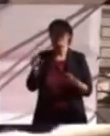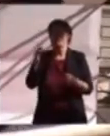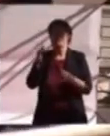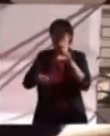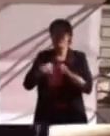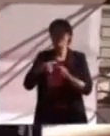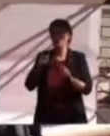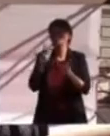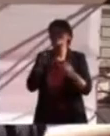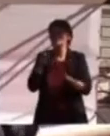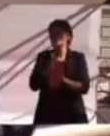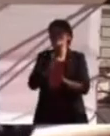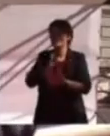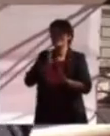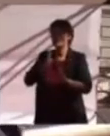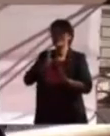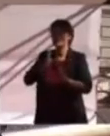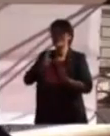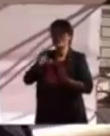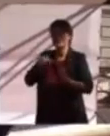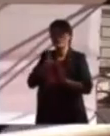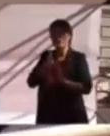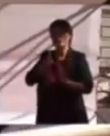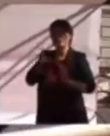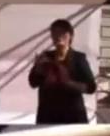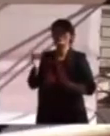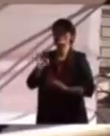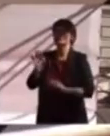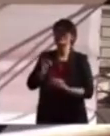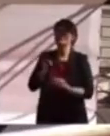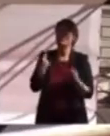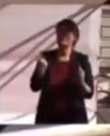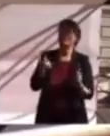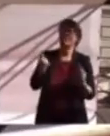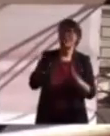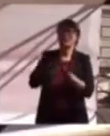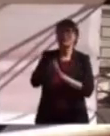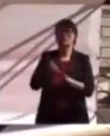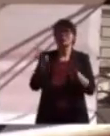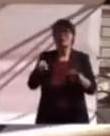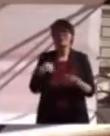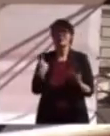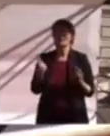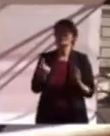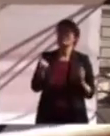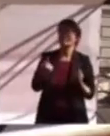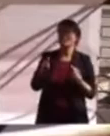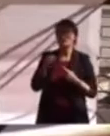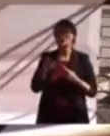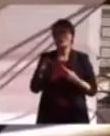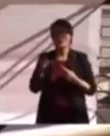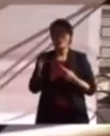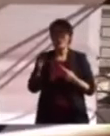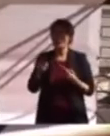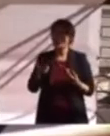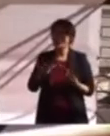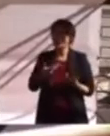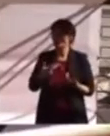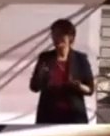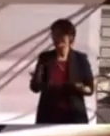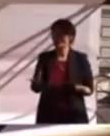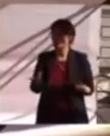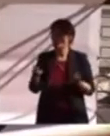i giovani per avere il risultato dei tamponi c'è il tema delle vaccinazioni cioè c'è il tema da voi